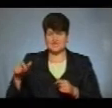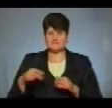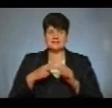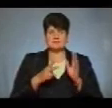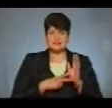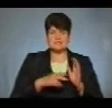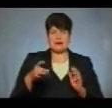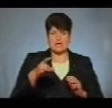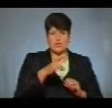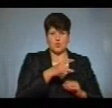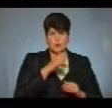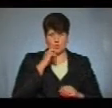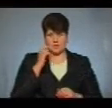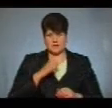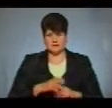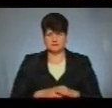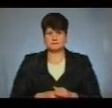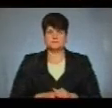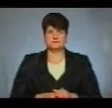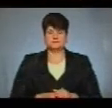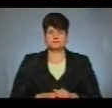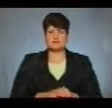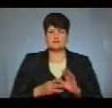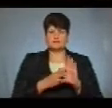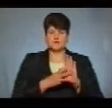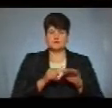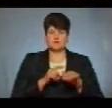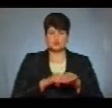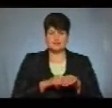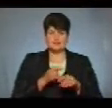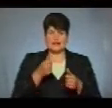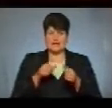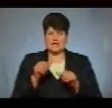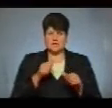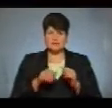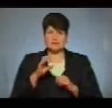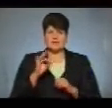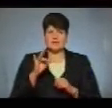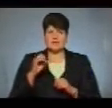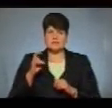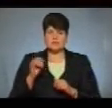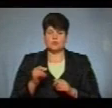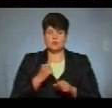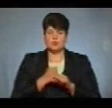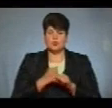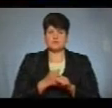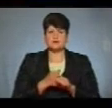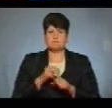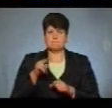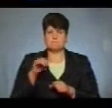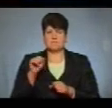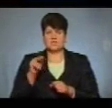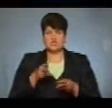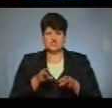17 регіонів України. З 8-ї години кераміст Сергій Резніков ліпить піч «Трипільська баба», яка, за